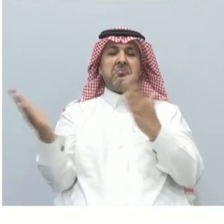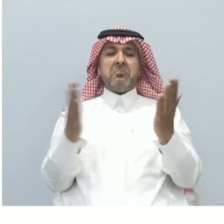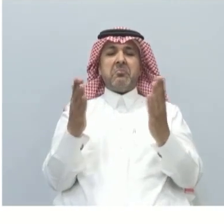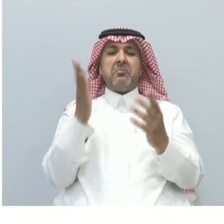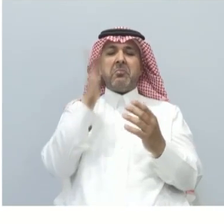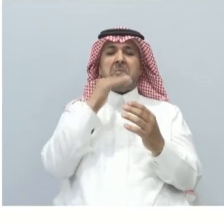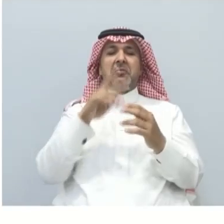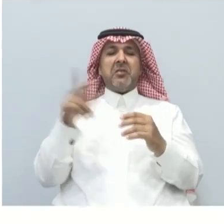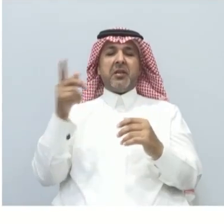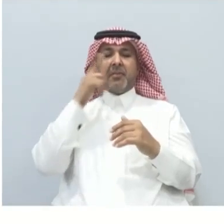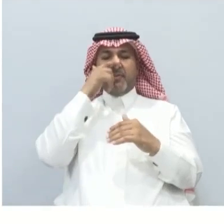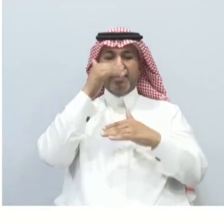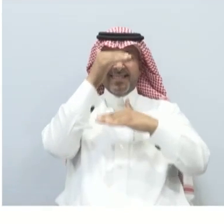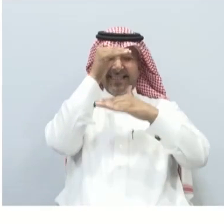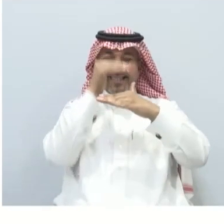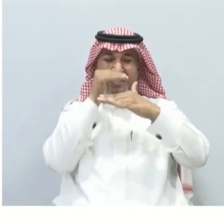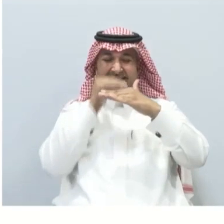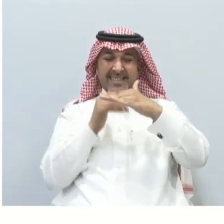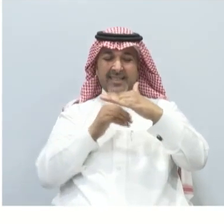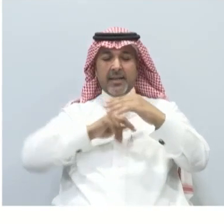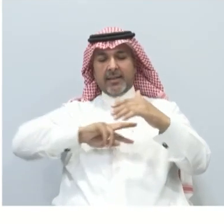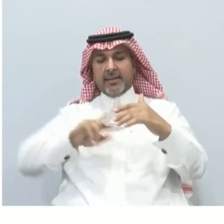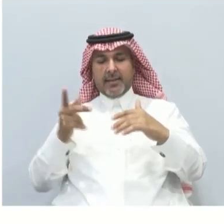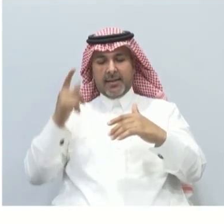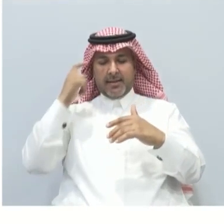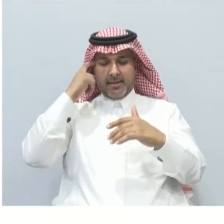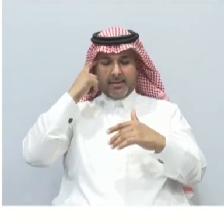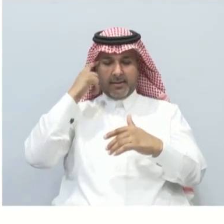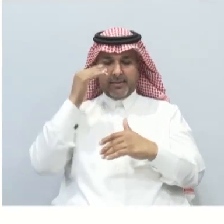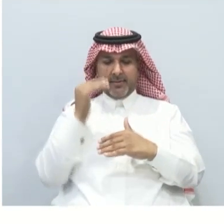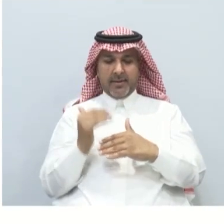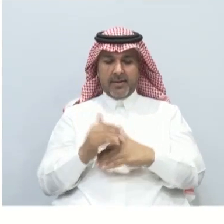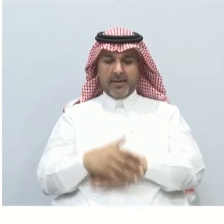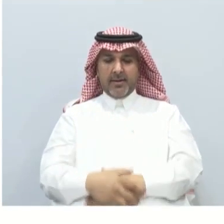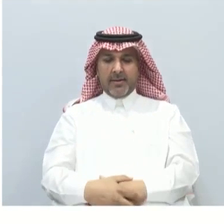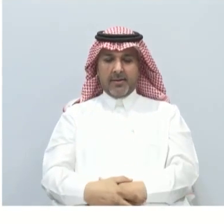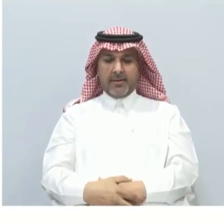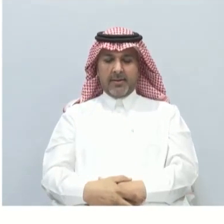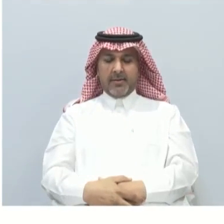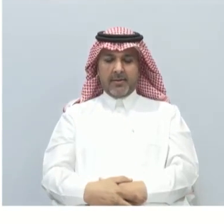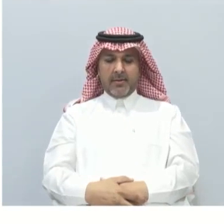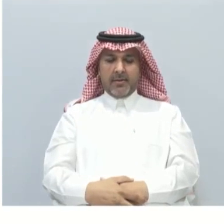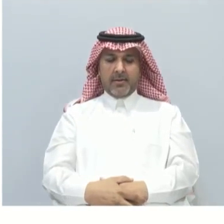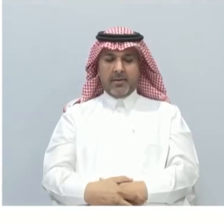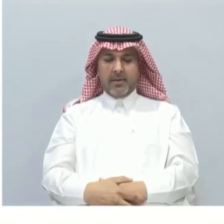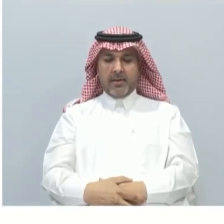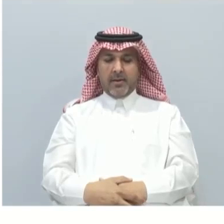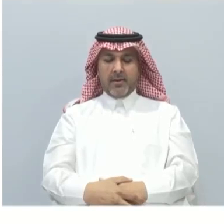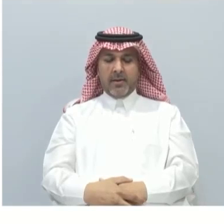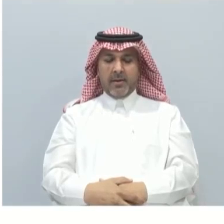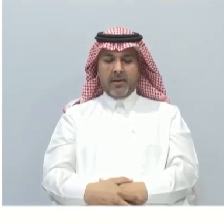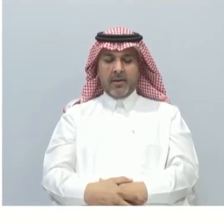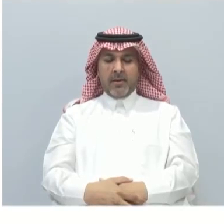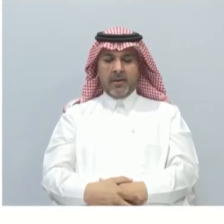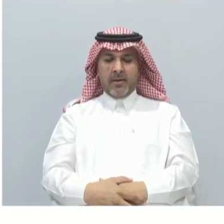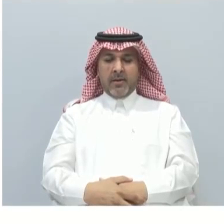لكن لان نزلنا خمس خطوات الى الاسفل فبالتالي تاثر المدى فانا راح انزل خمس خطوات للاسفل يعني